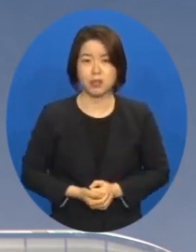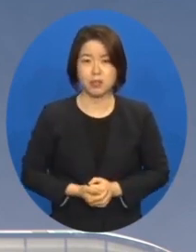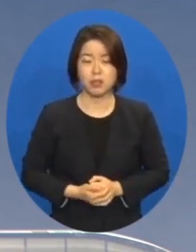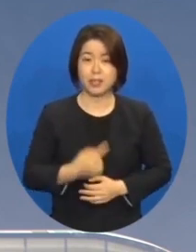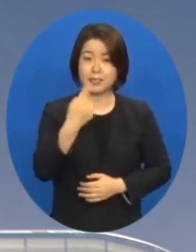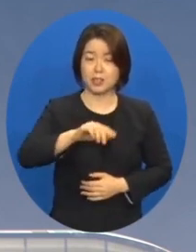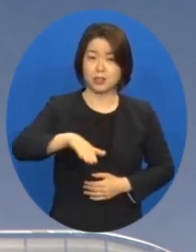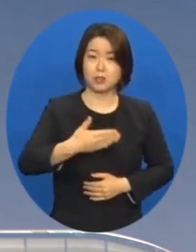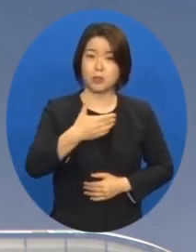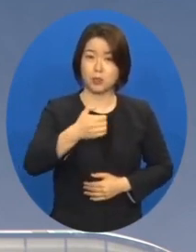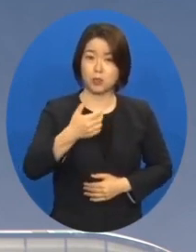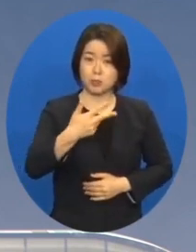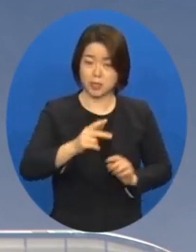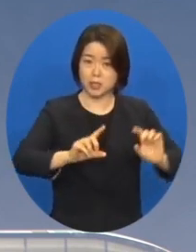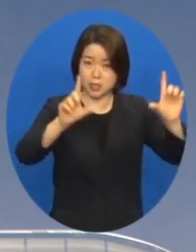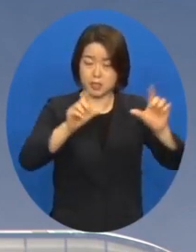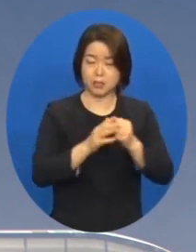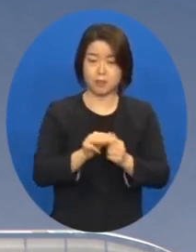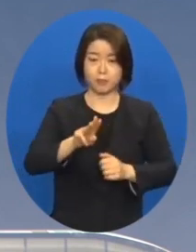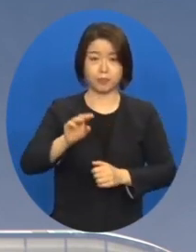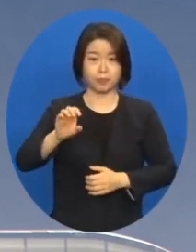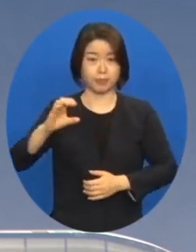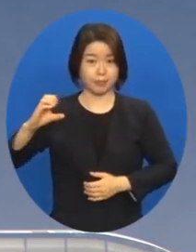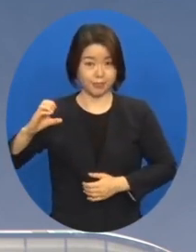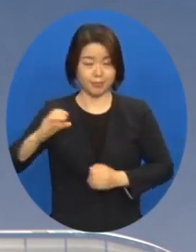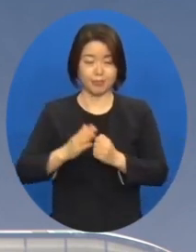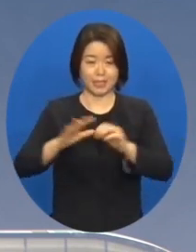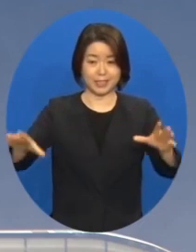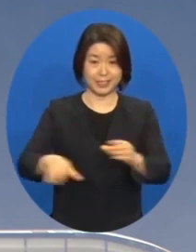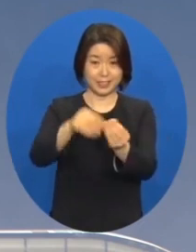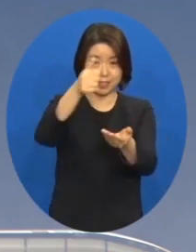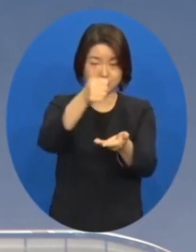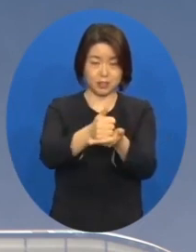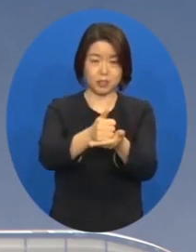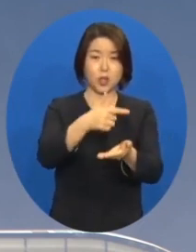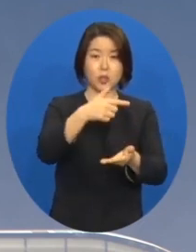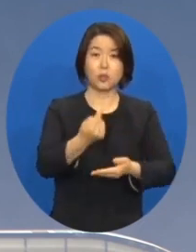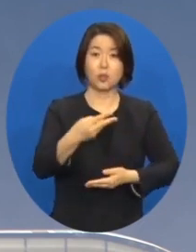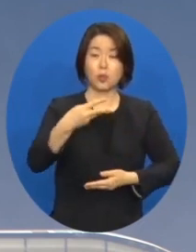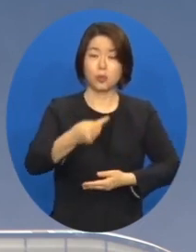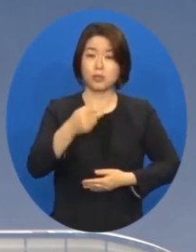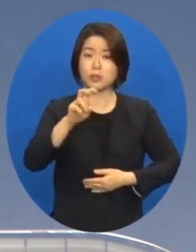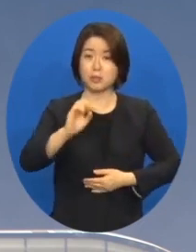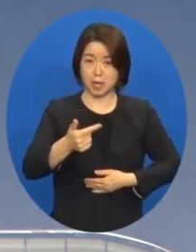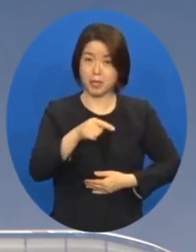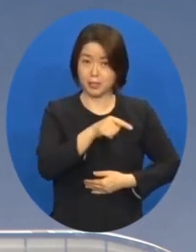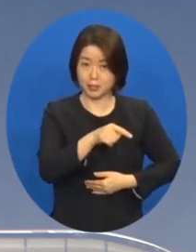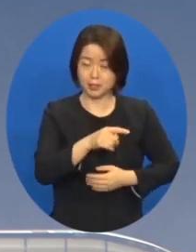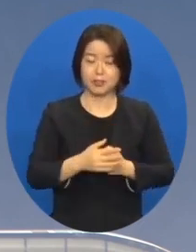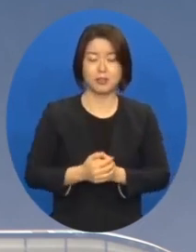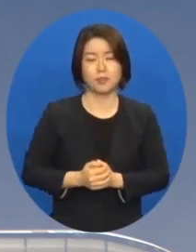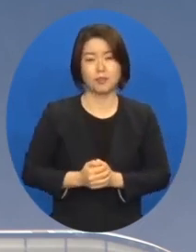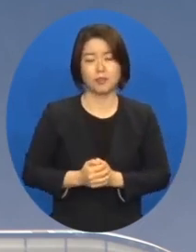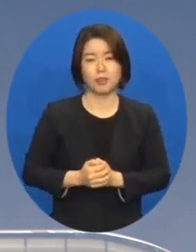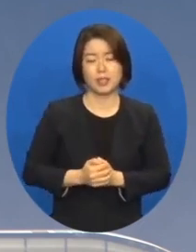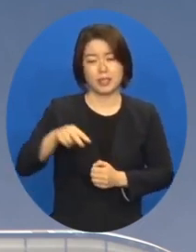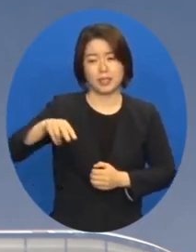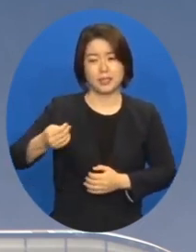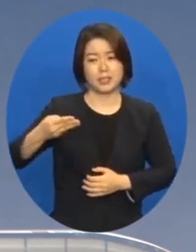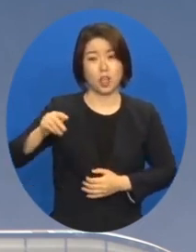1957년에 외국 선교회 총재를 지냈던 노르만 그롭 선교사가 스터드의 전기를